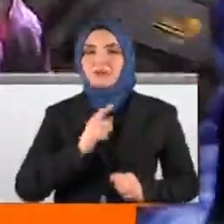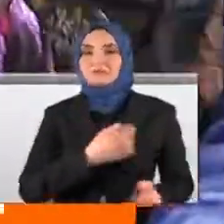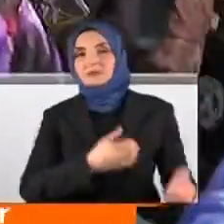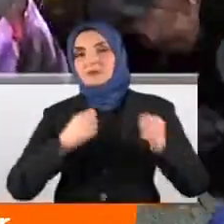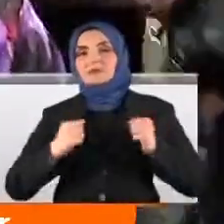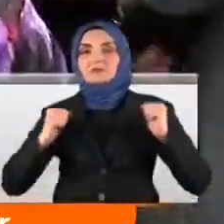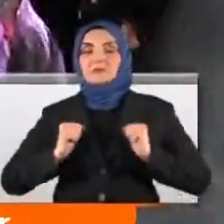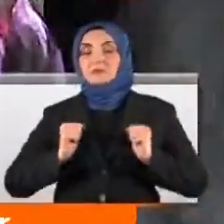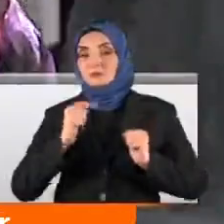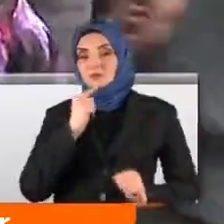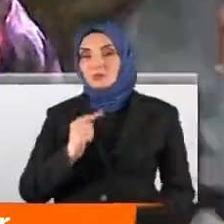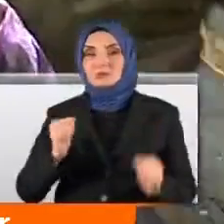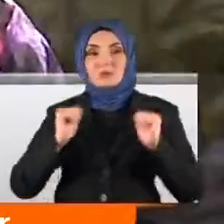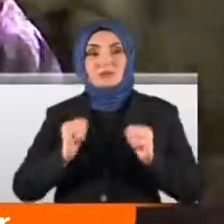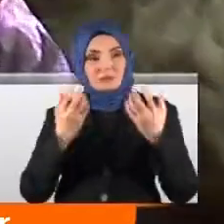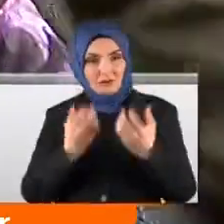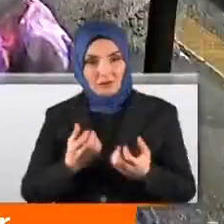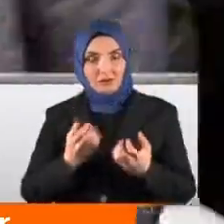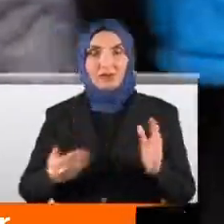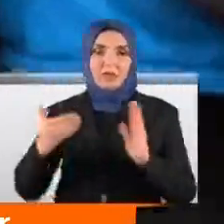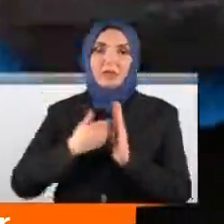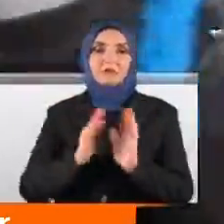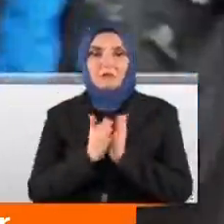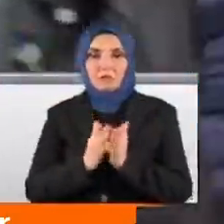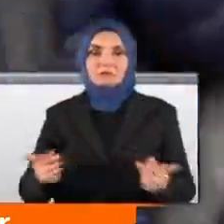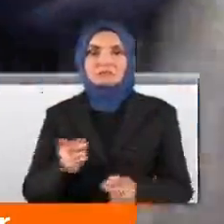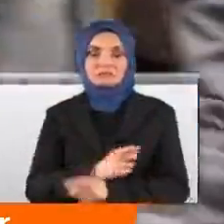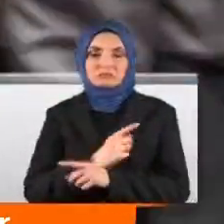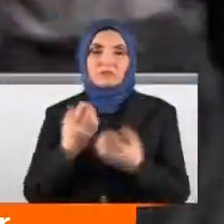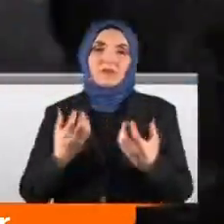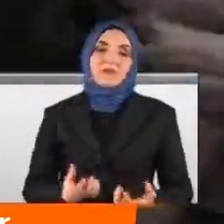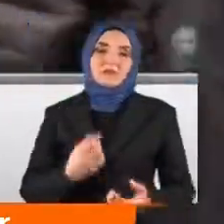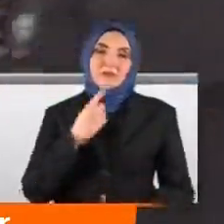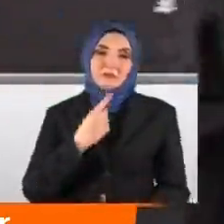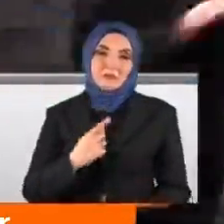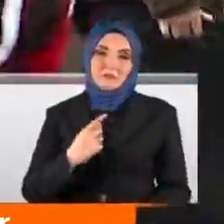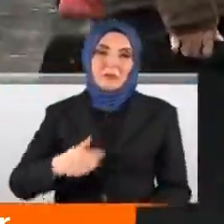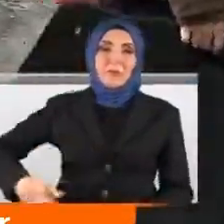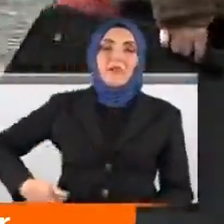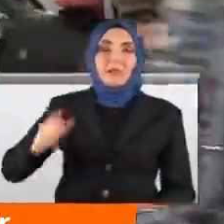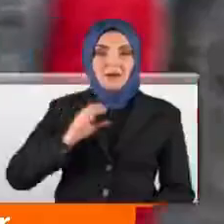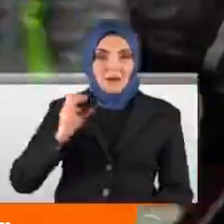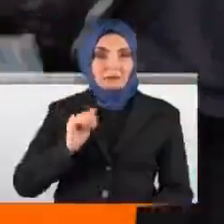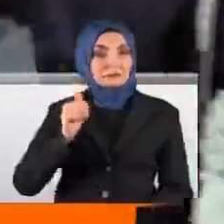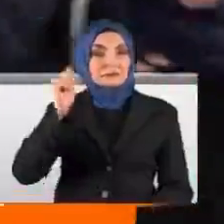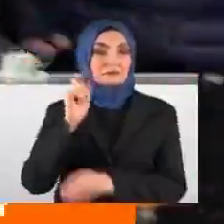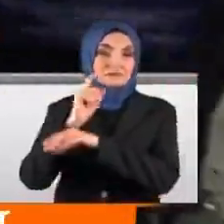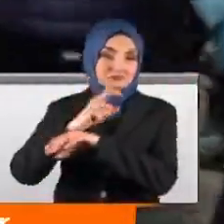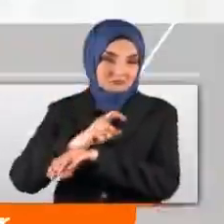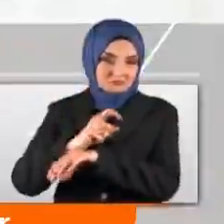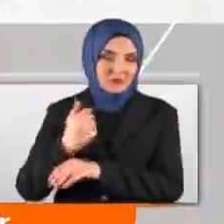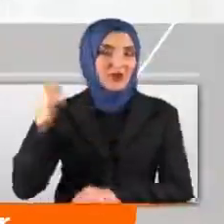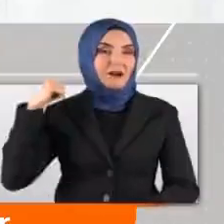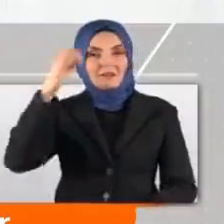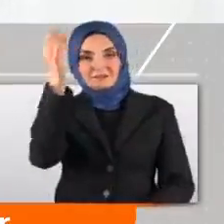zaten ağır, bir de ekstra kitaplar falan bayağı ağır oluyorlar. İşte bu bel ağrıları ileride hem kamburluğa hem de skolyoza yol